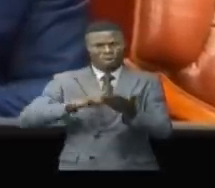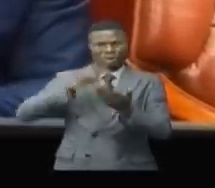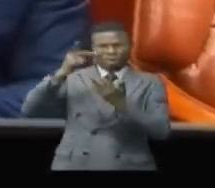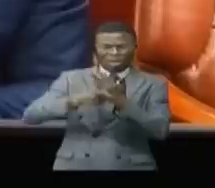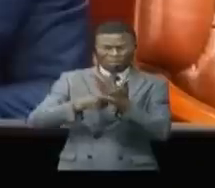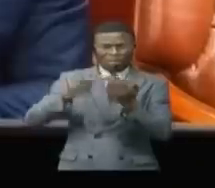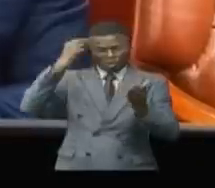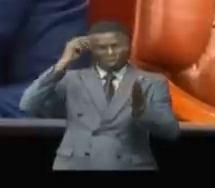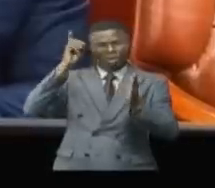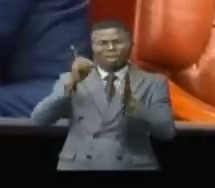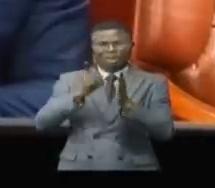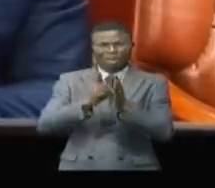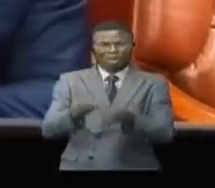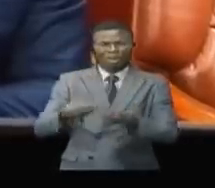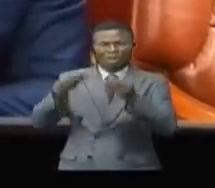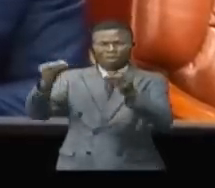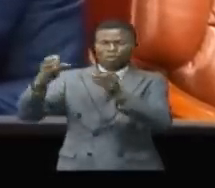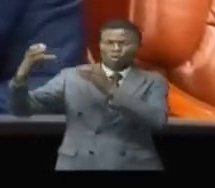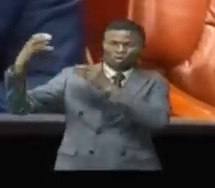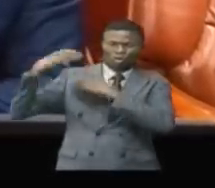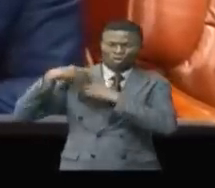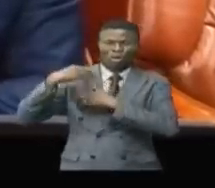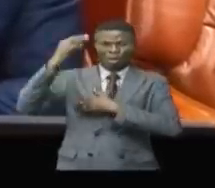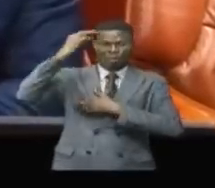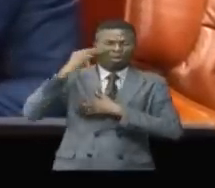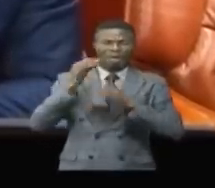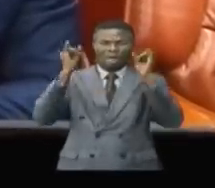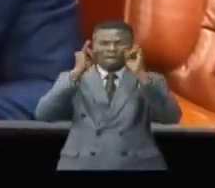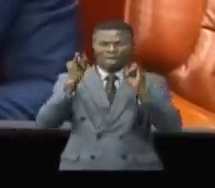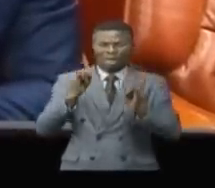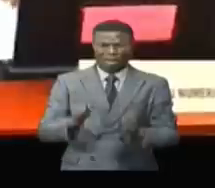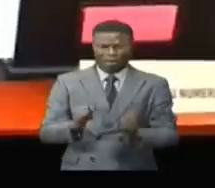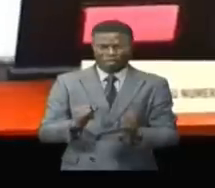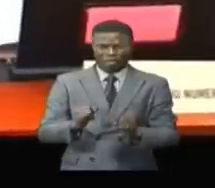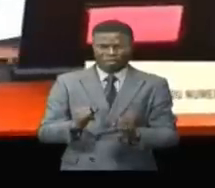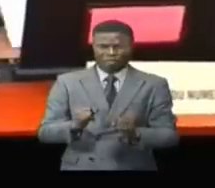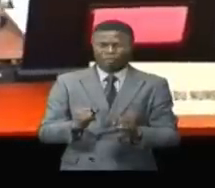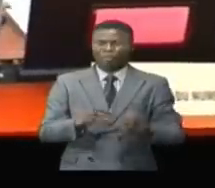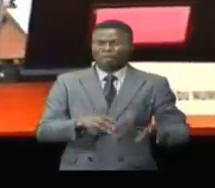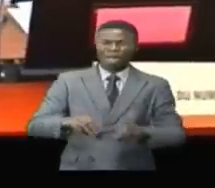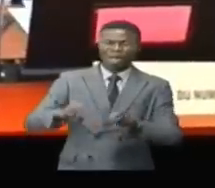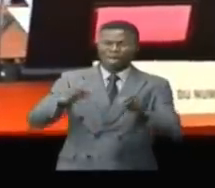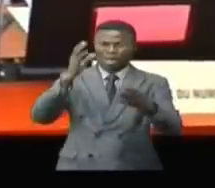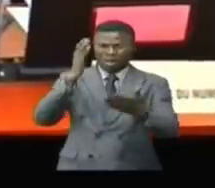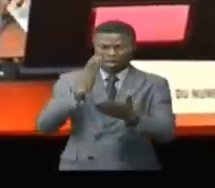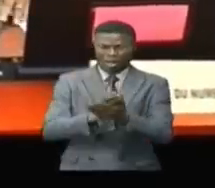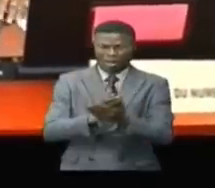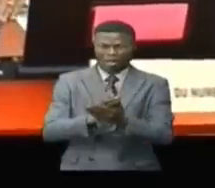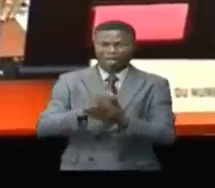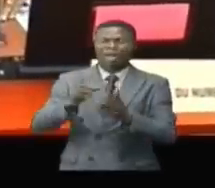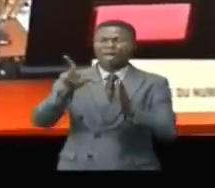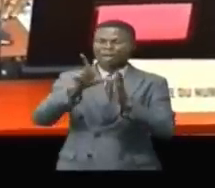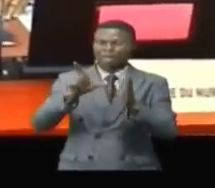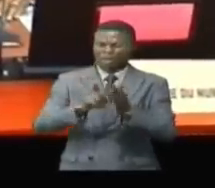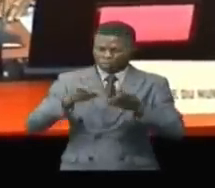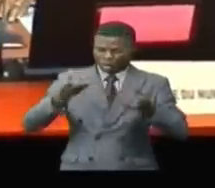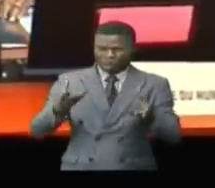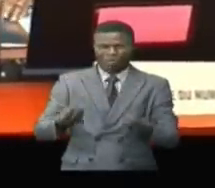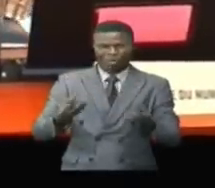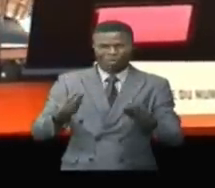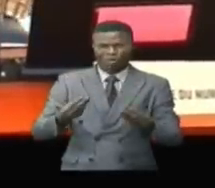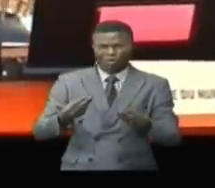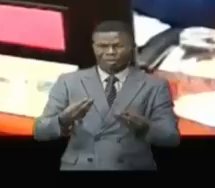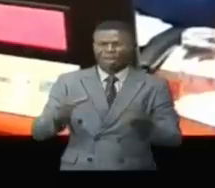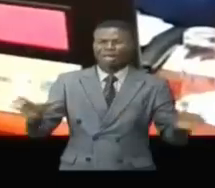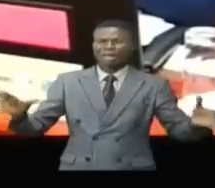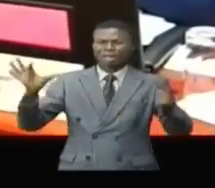décret chargent le ministère du Numérique d'édicter par voie d'arrêté les normes devant faciliter